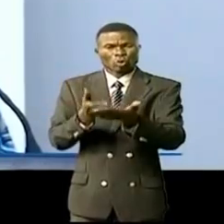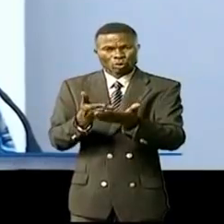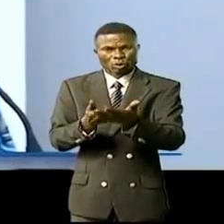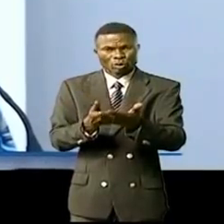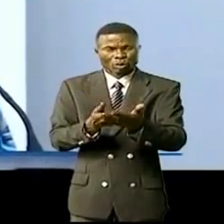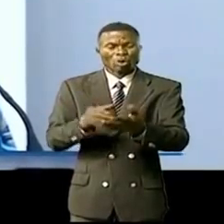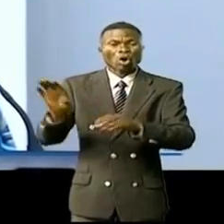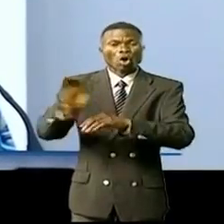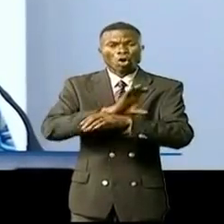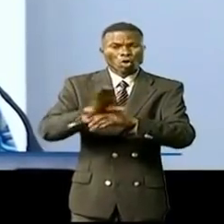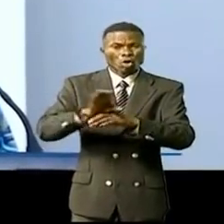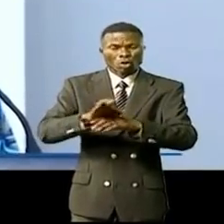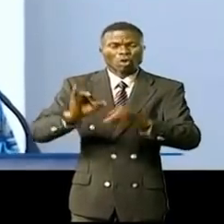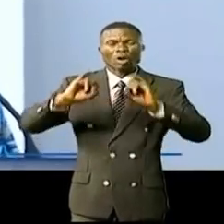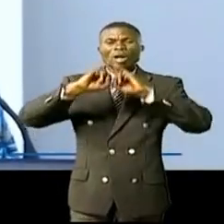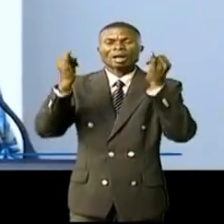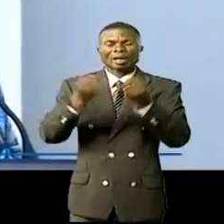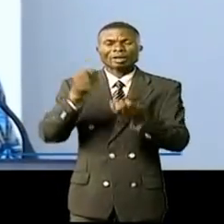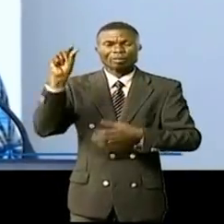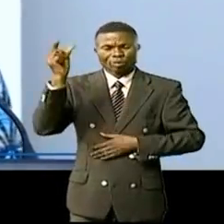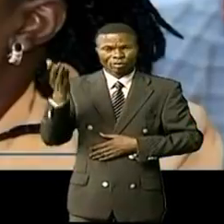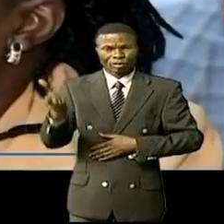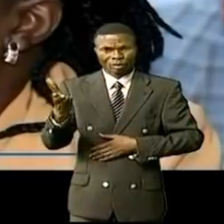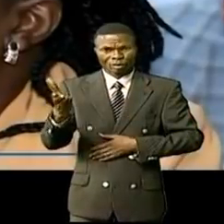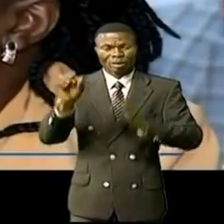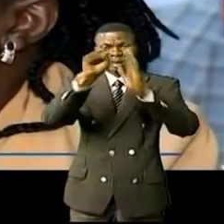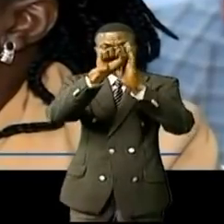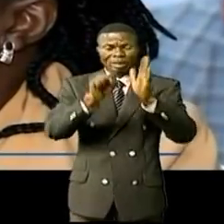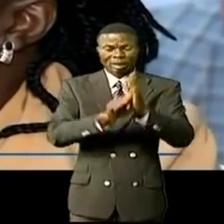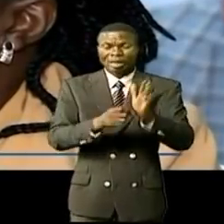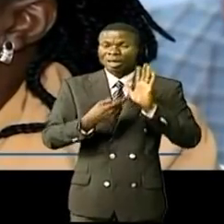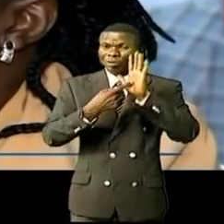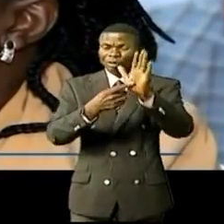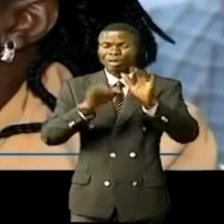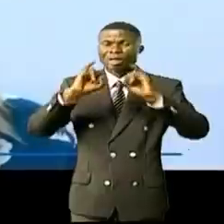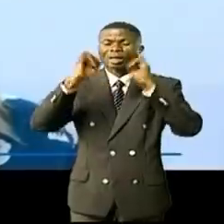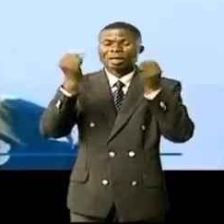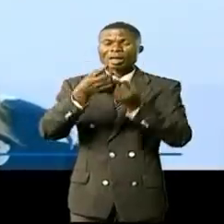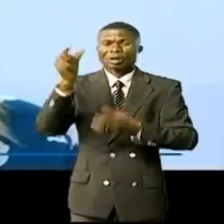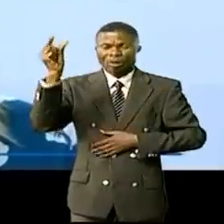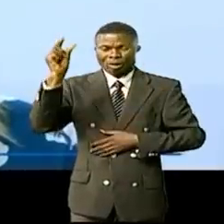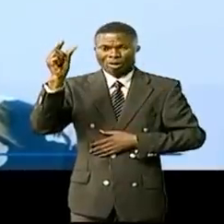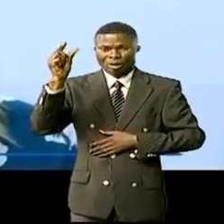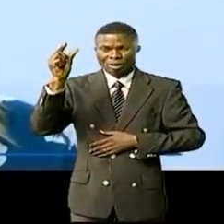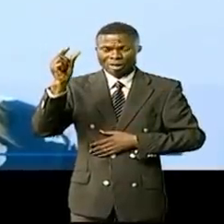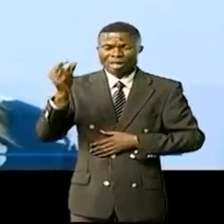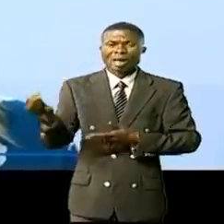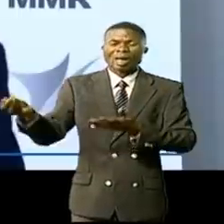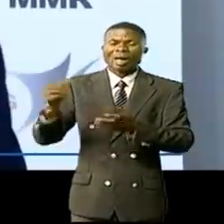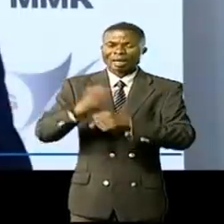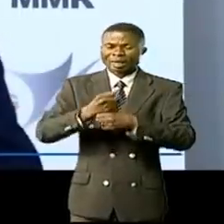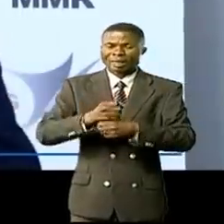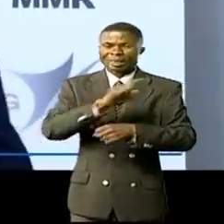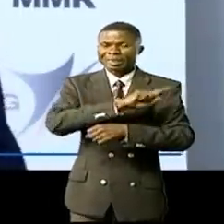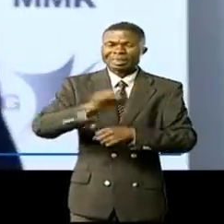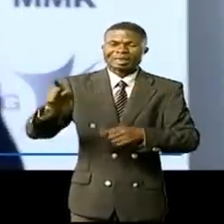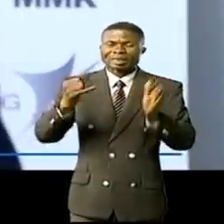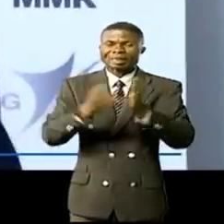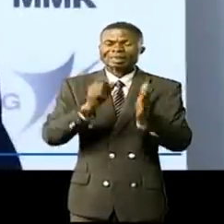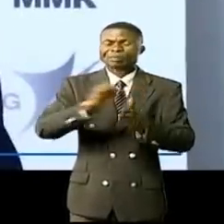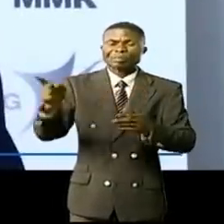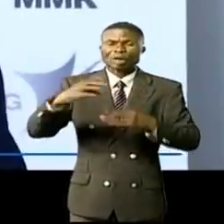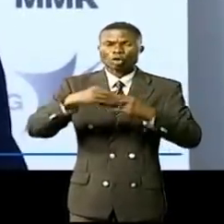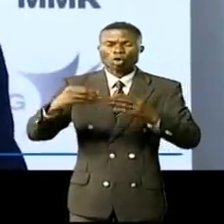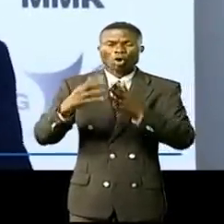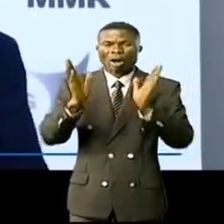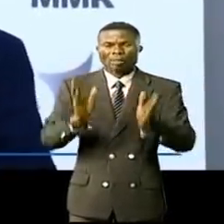les préoccupations de l'industrie minière. Les statistiques démontrent que l'industrie minière a généré près de 6 milliards de dollars